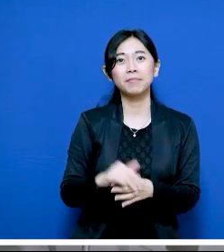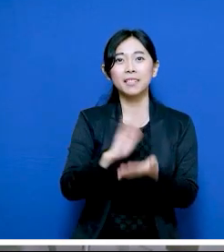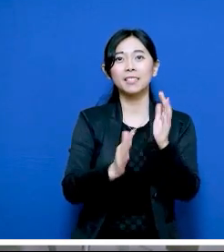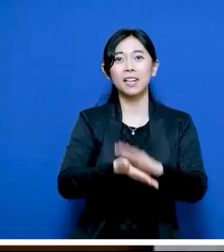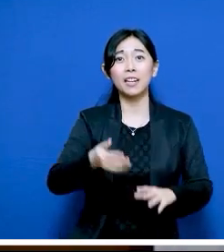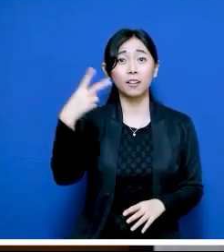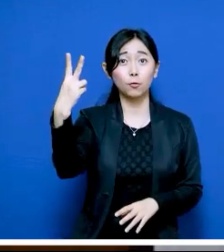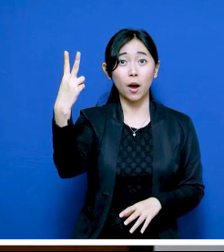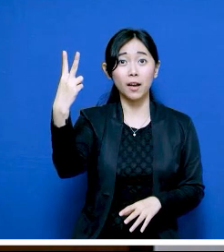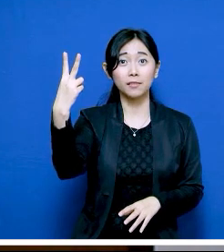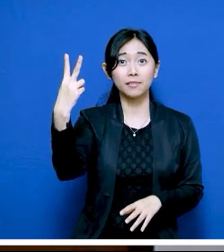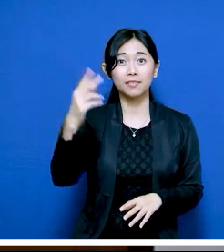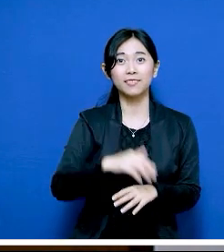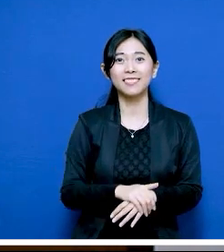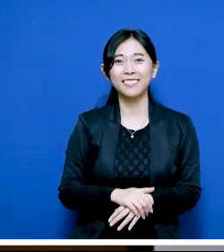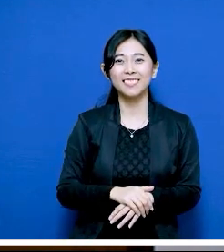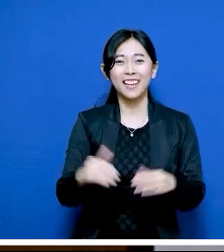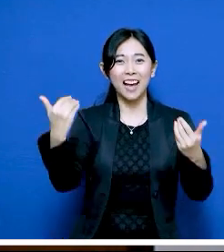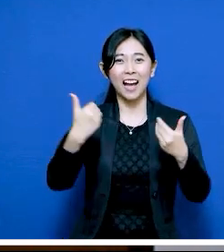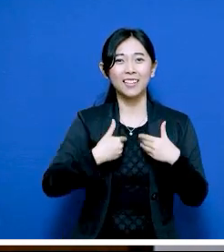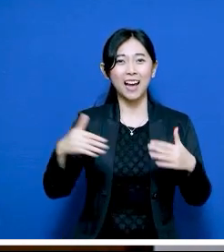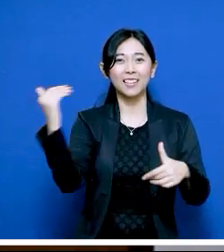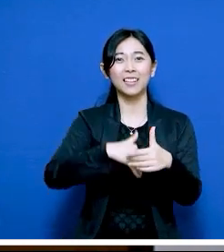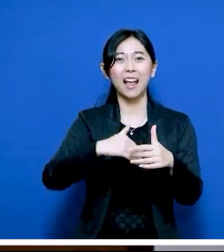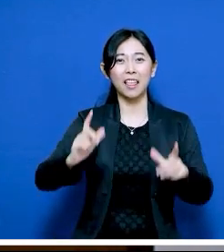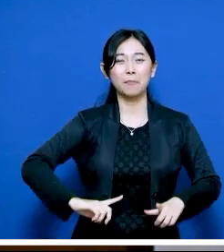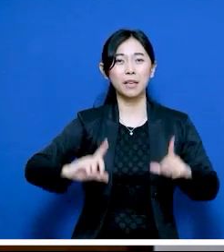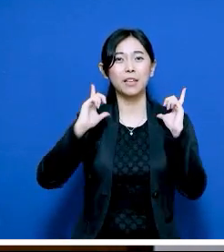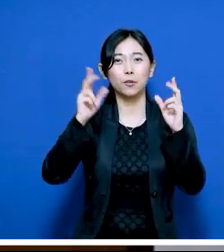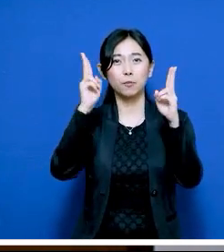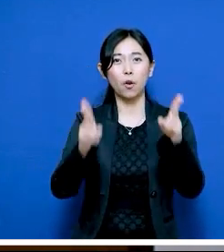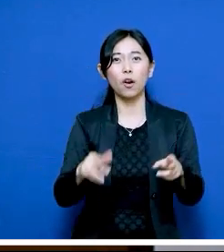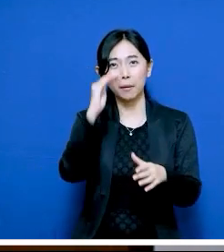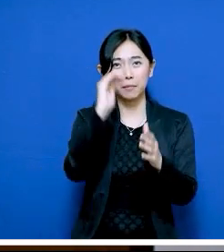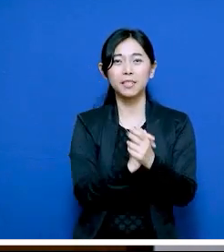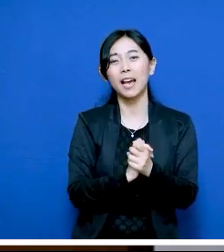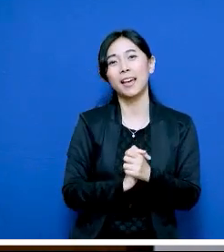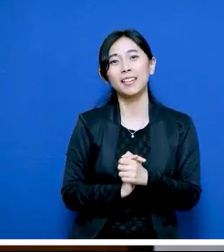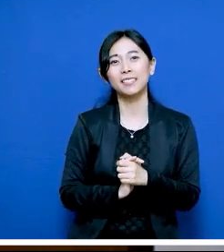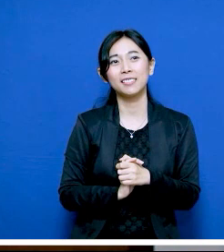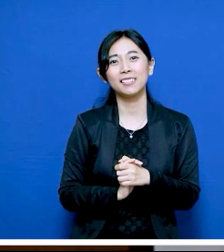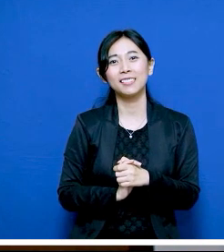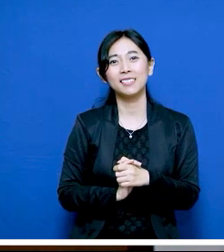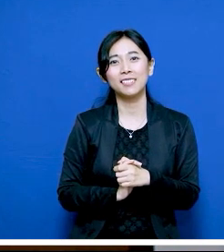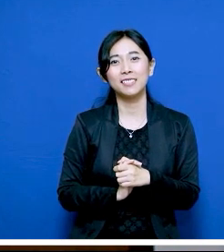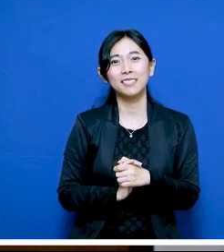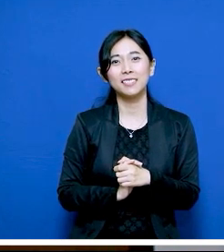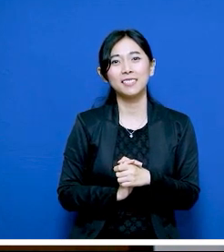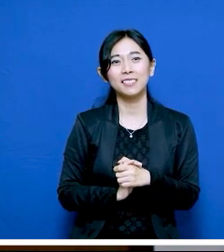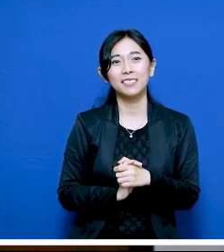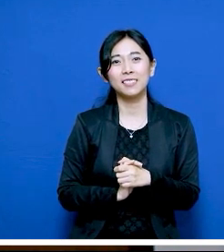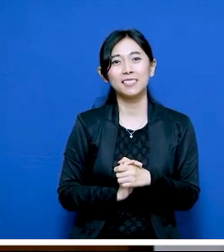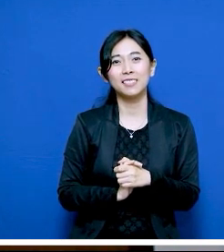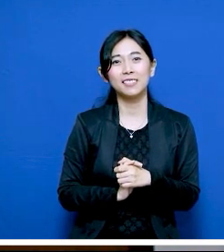yang kedua yang minimal ada dalam kehidupan orang percaya yang mengaku sebagai murid Tuhan